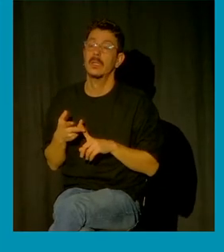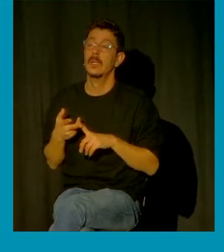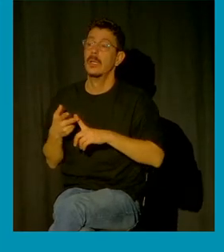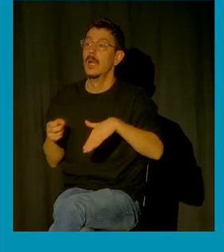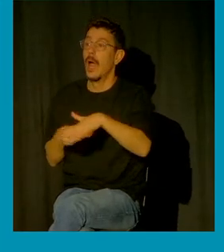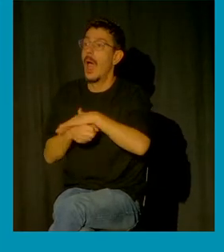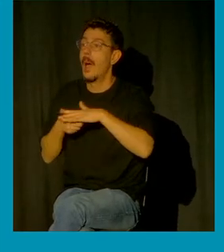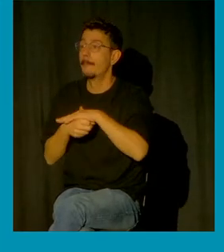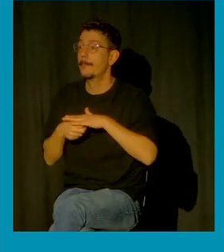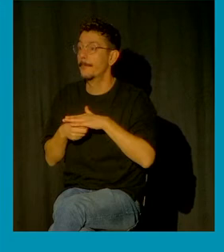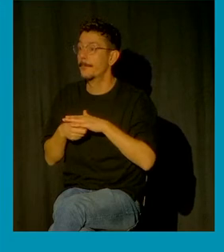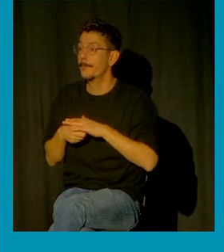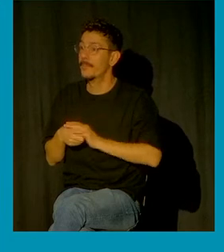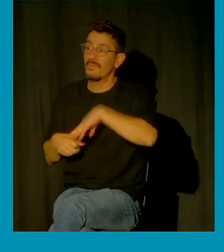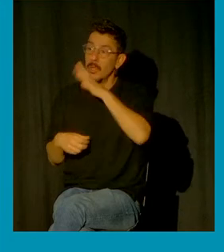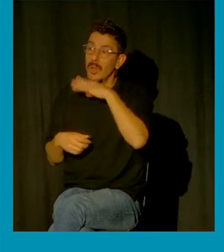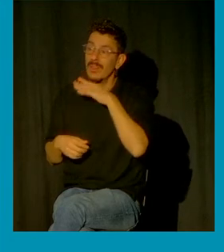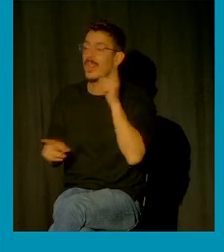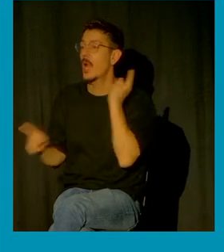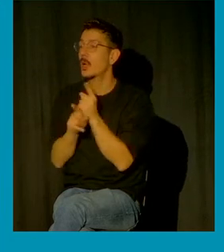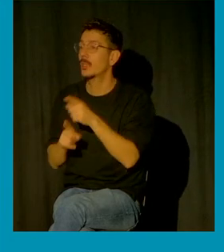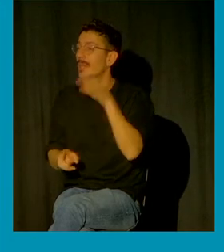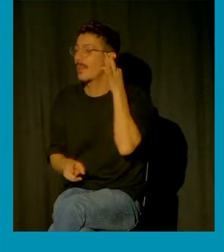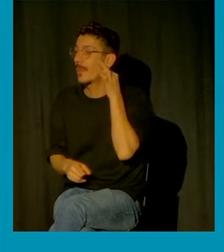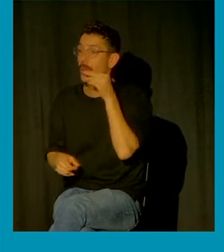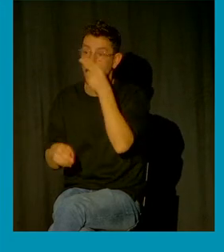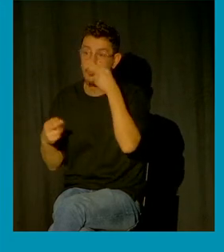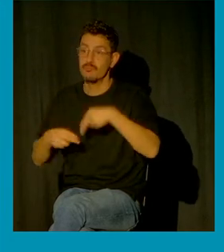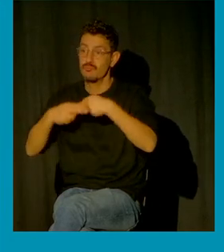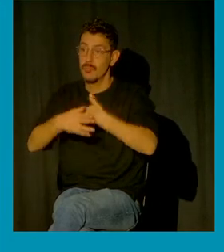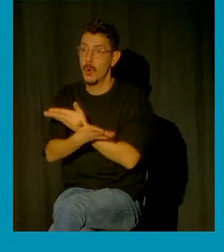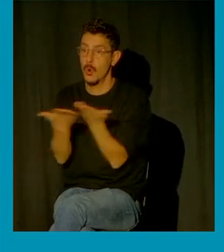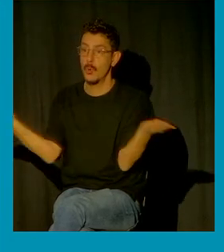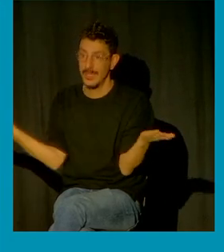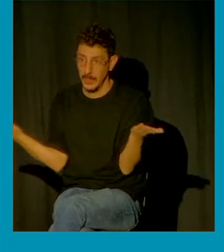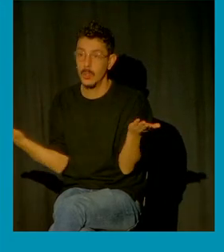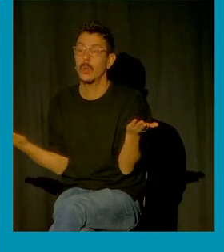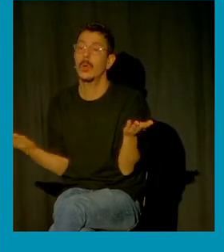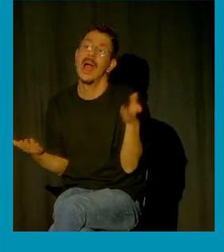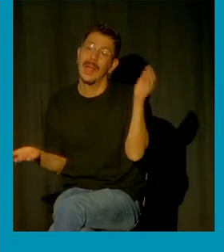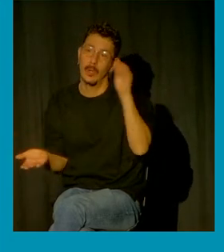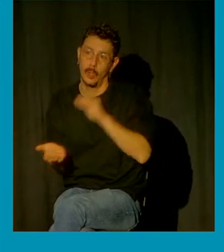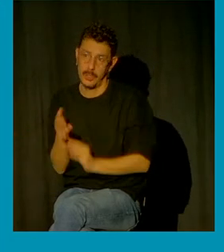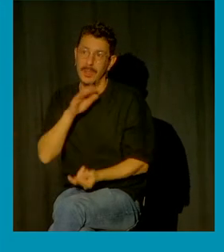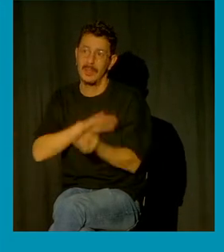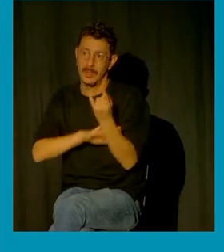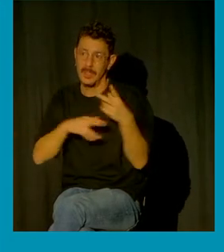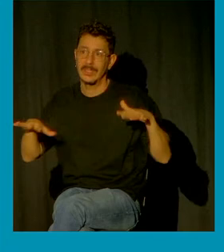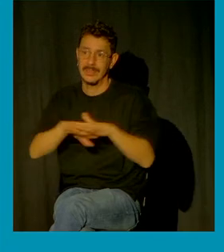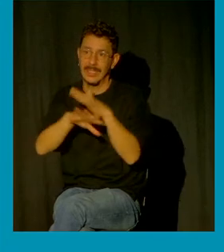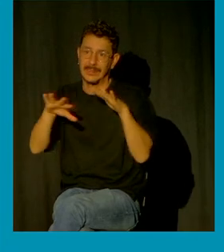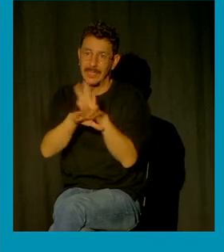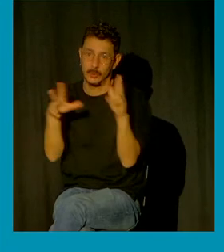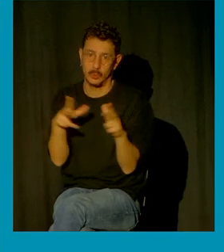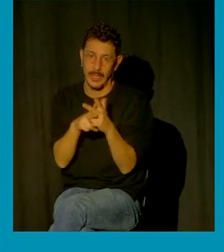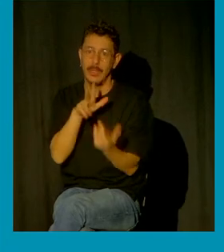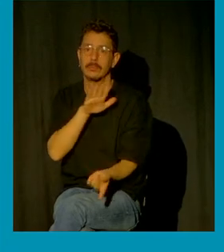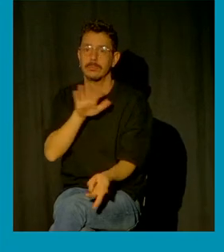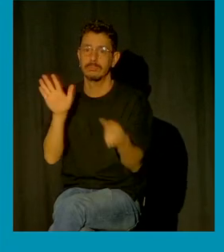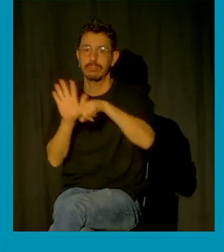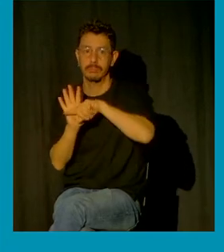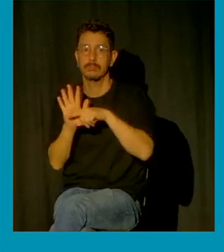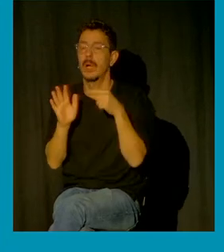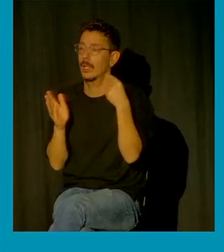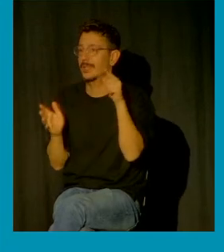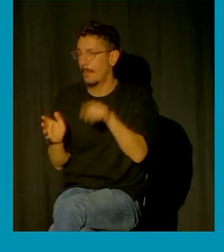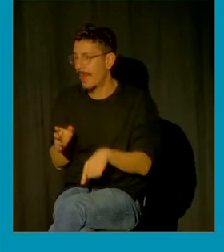de la violència contra les dones en la política i l'esfera pública on aquí tornen a aparèixer les xarxes socials també per tant